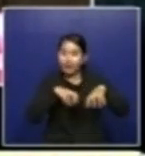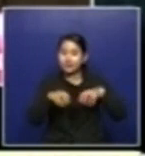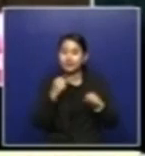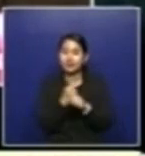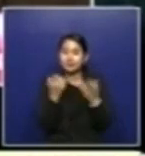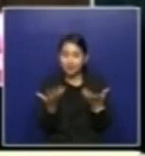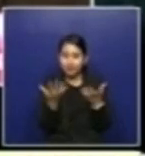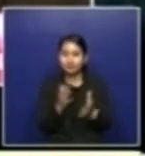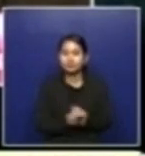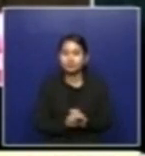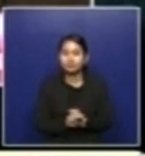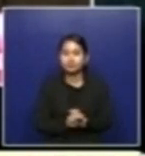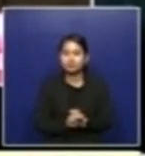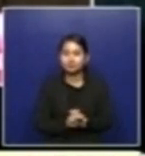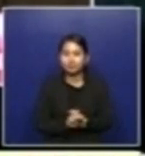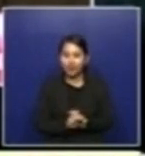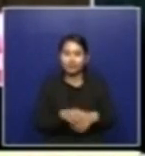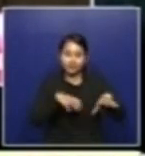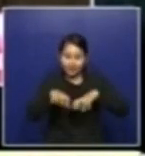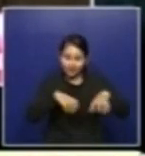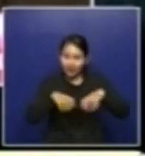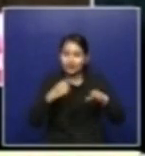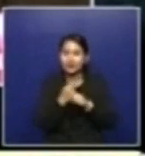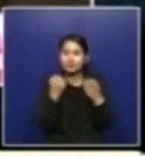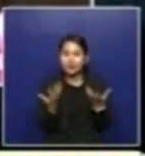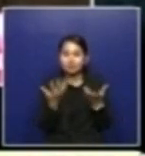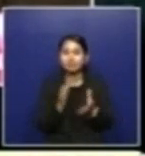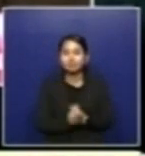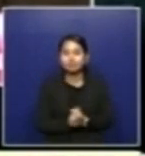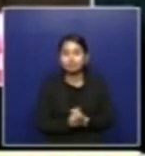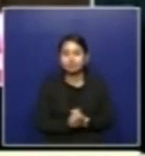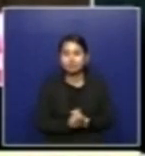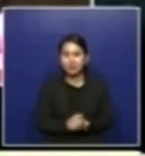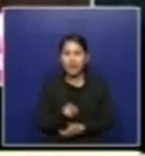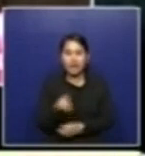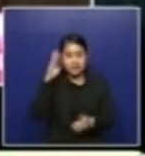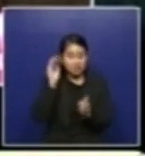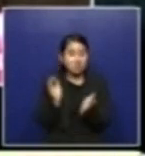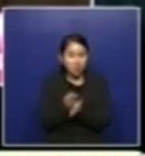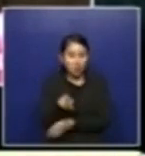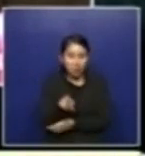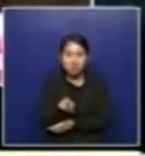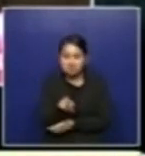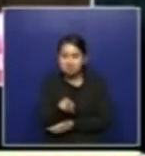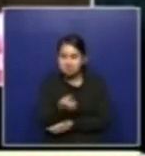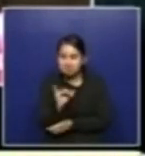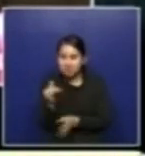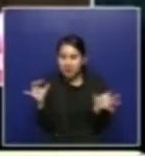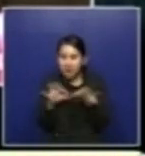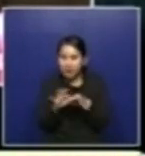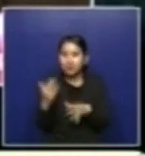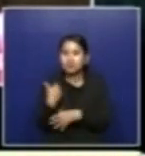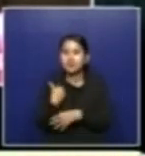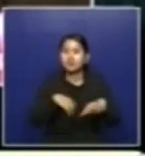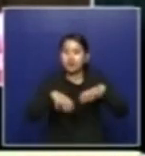รในระดับชาติที่ท่านดูแลอยู่ท่านจะจัดการยังไงกับนายตำรวจที่เกี่ยวข้องในระดับสำนักงานต